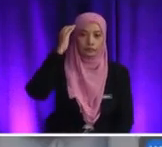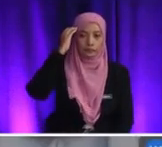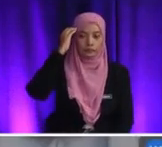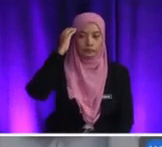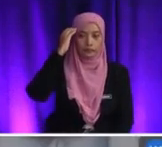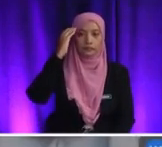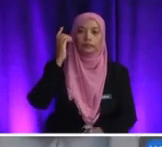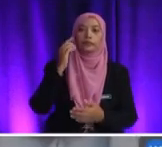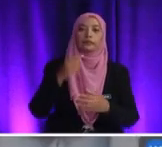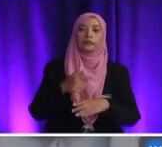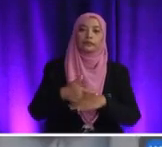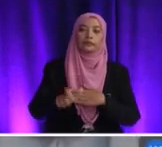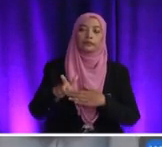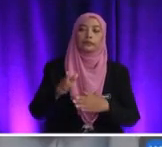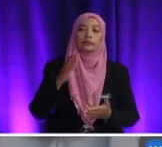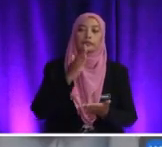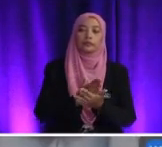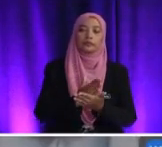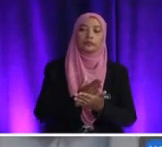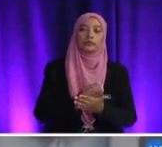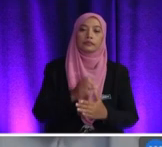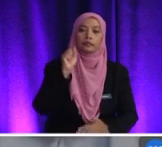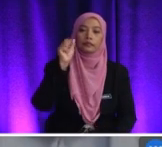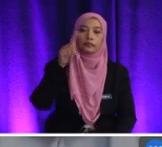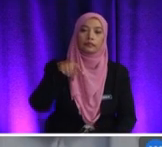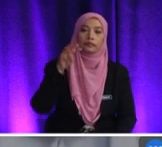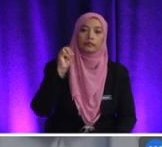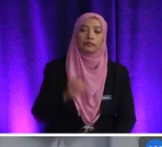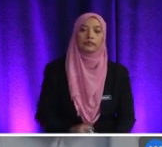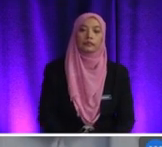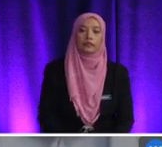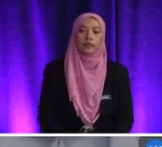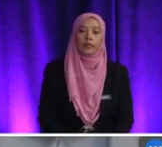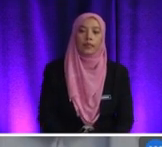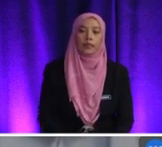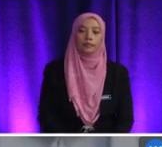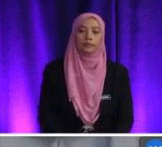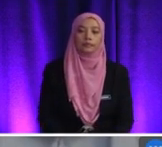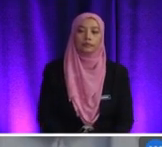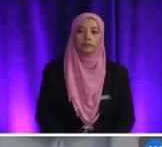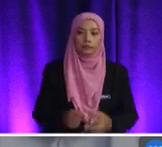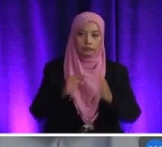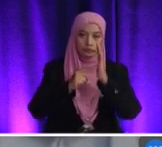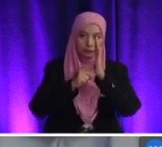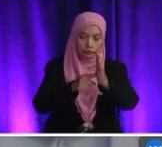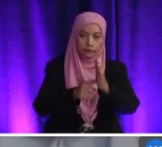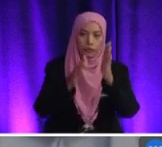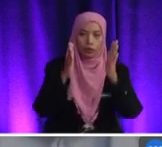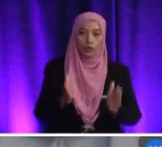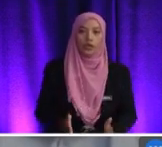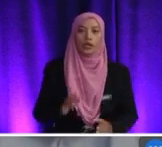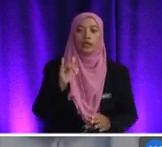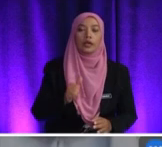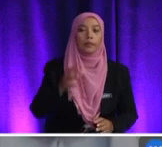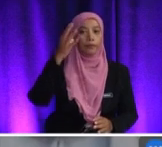tambah SGM kedua Kami Perlu mempunyai cita-cita dan merujuk orang yang berpengalaman untuk menjadi rujukan kami ke arah mencapai cita-cita